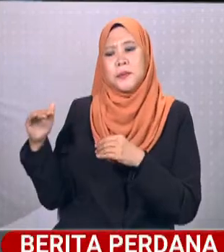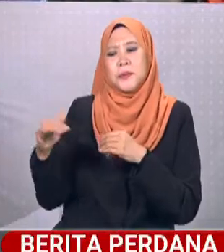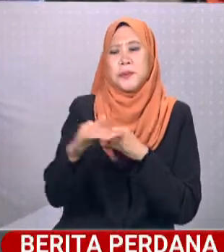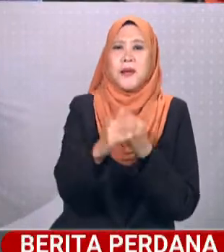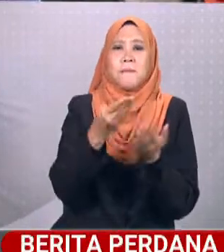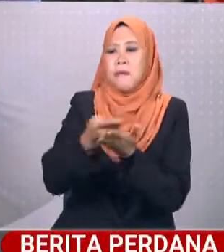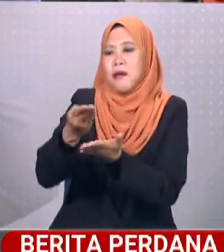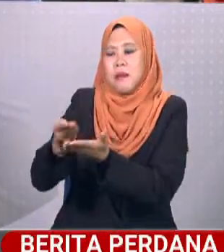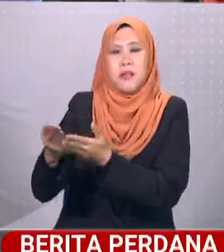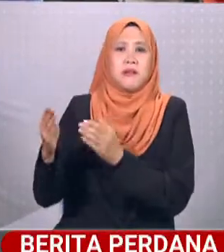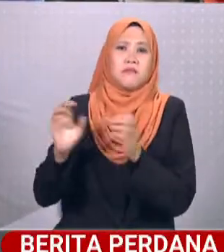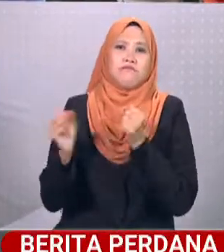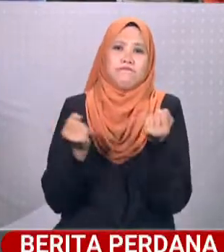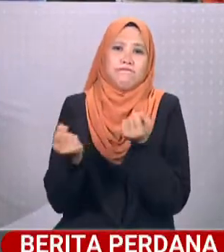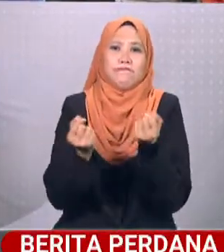barang gitu.